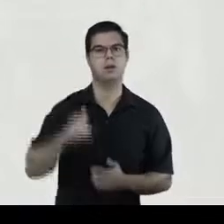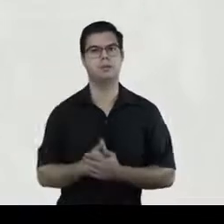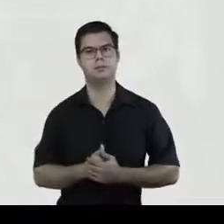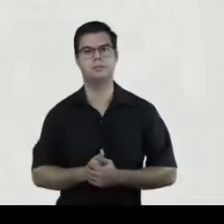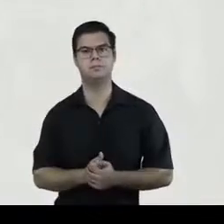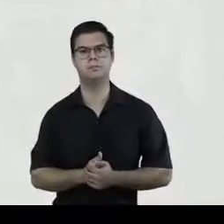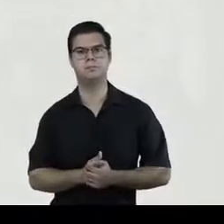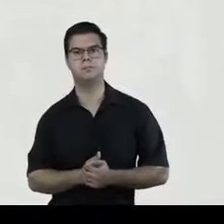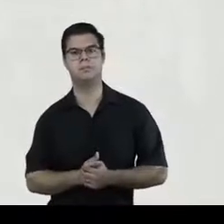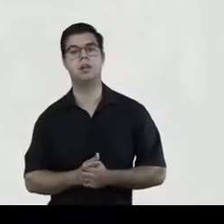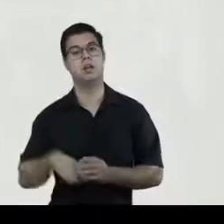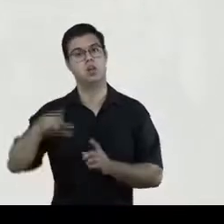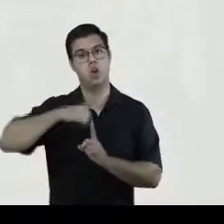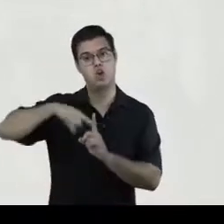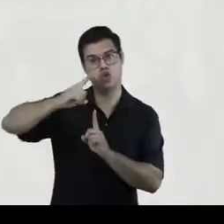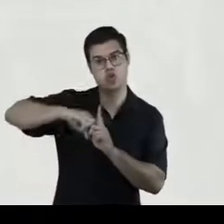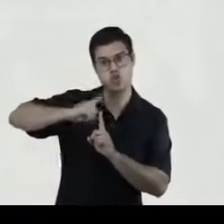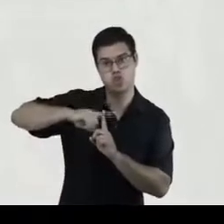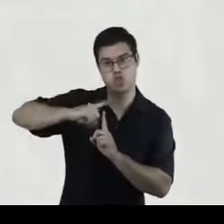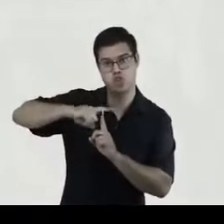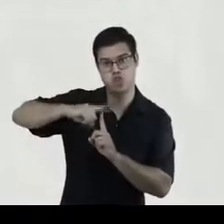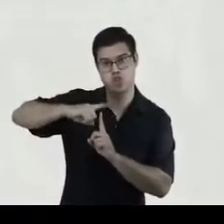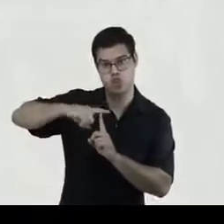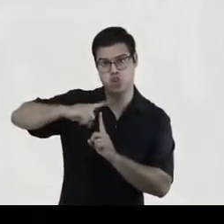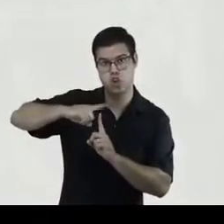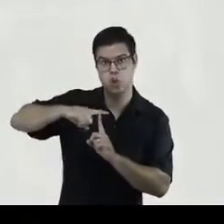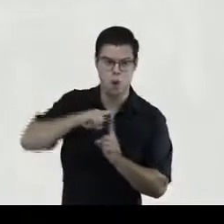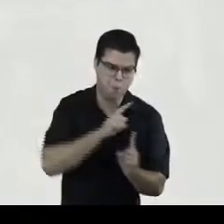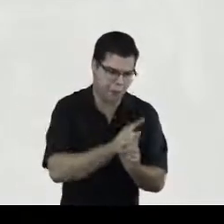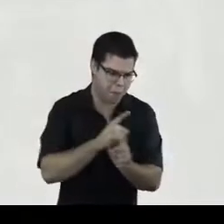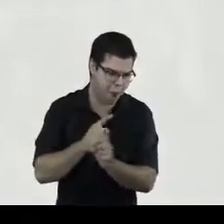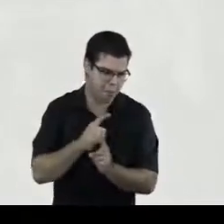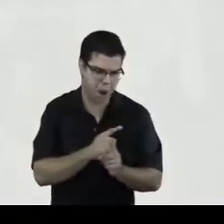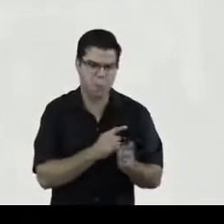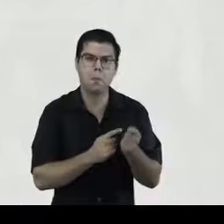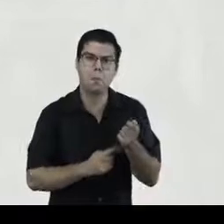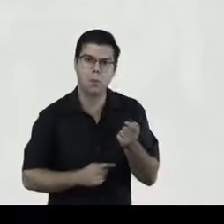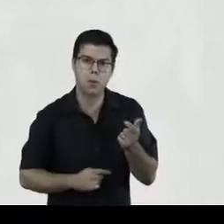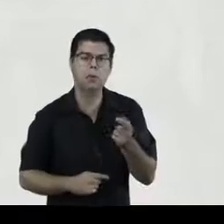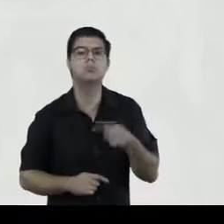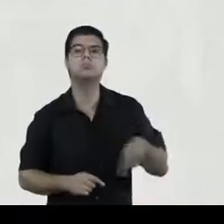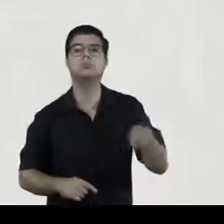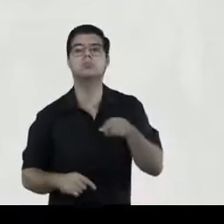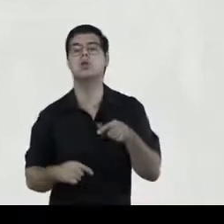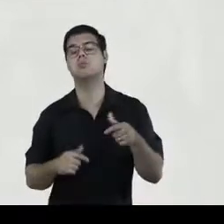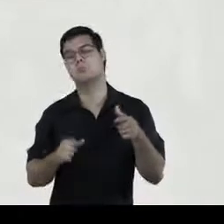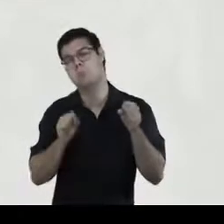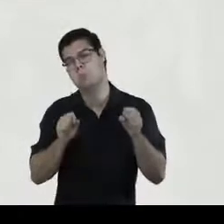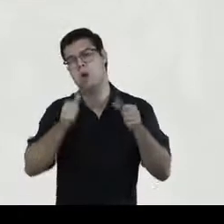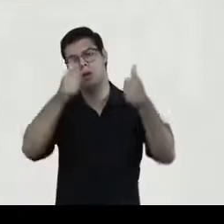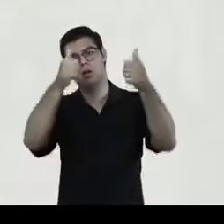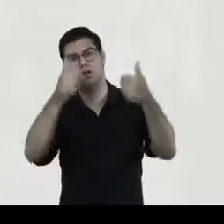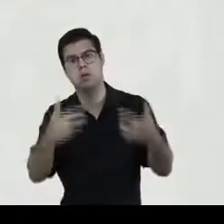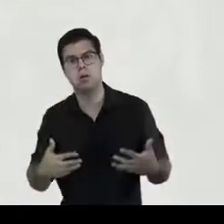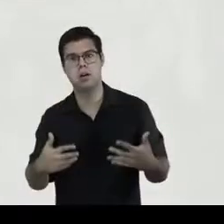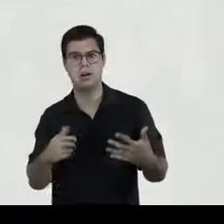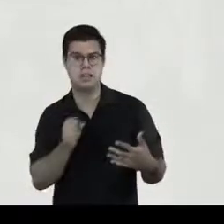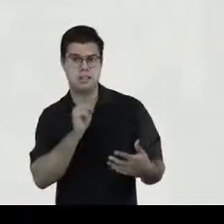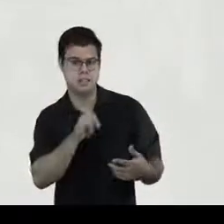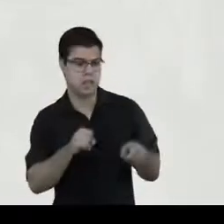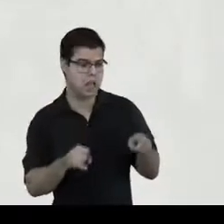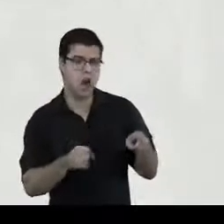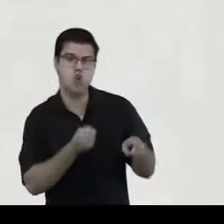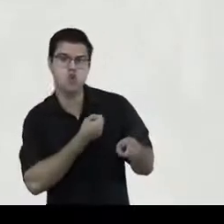ist festzuhalten, dass die falschen Ergebnisse typischerweise dann nicht völlig